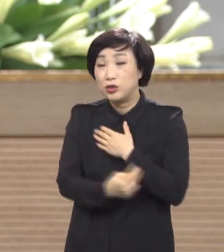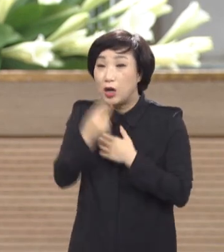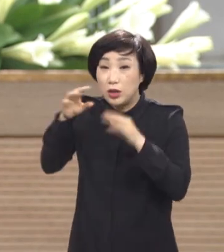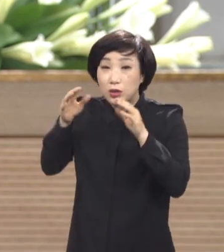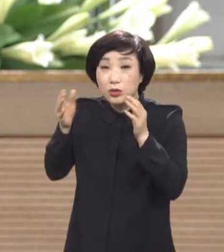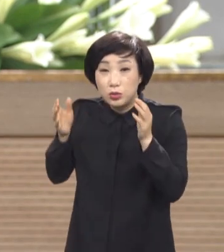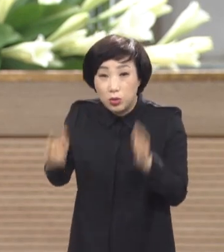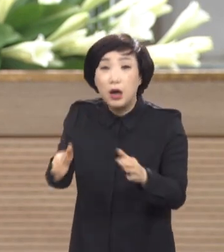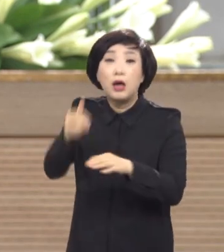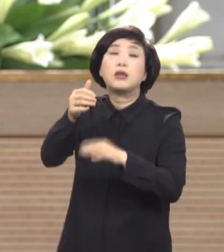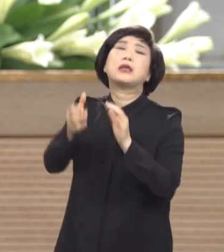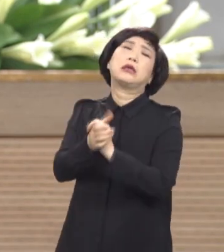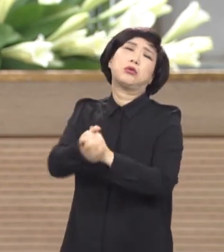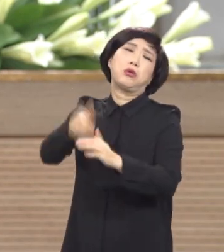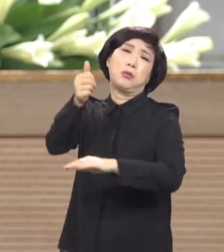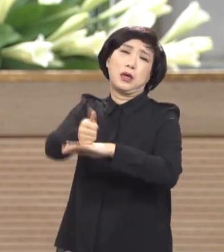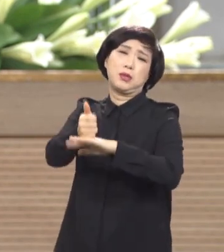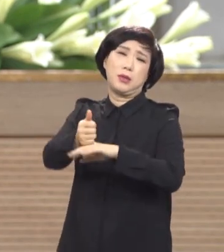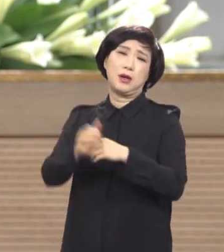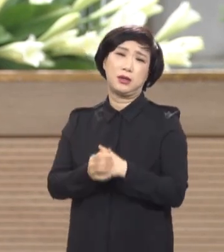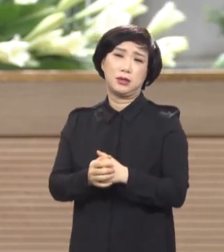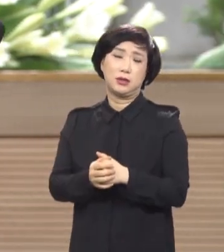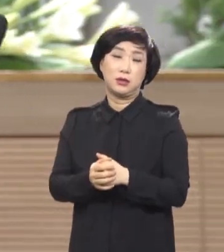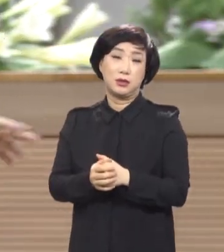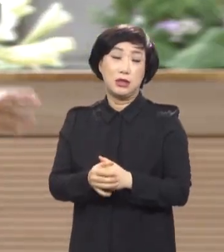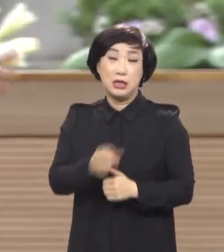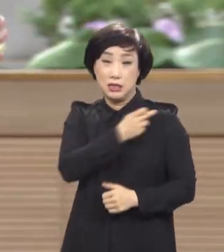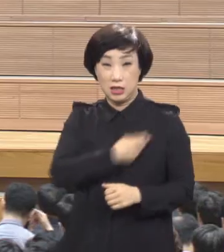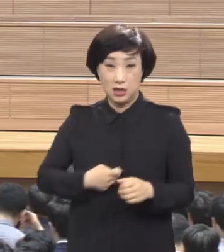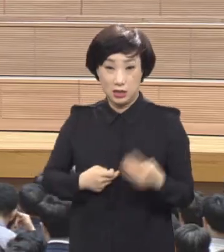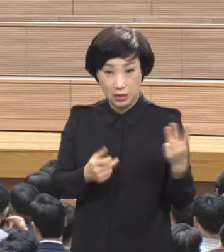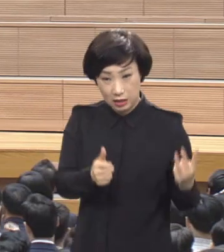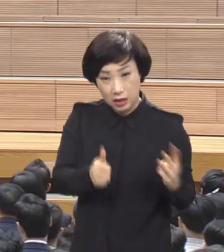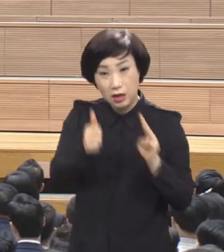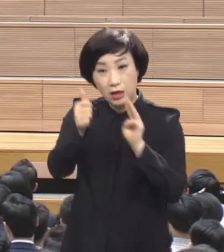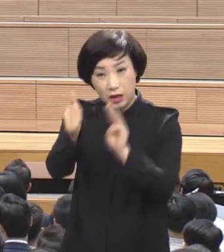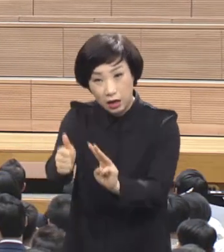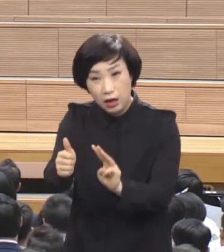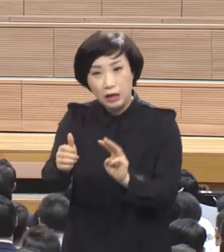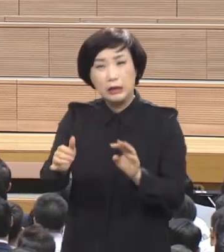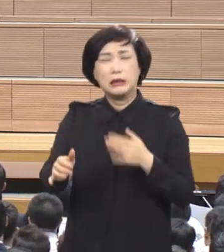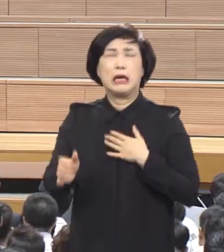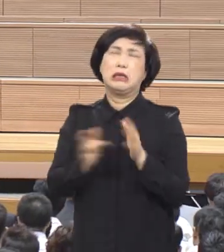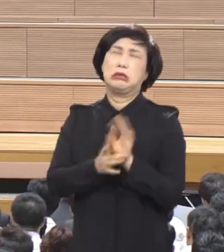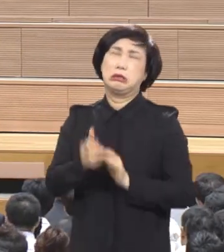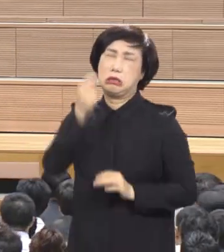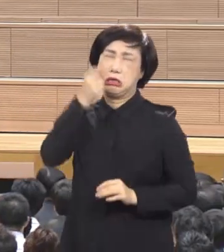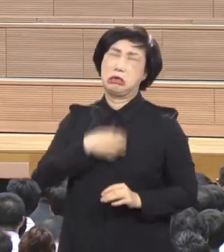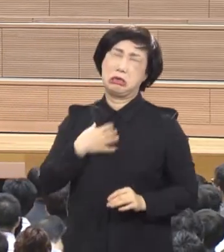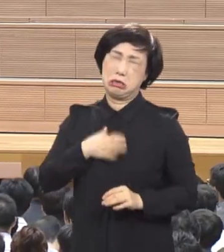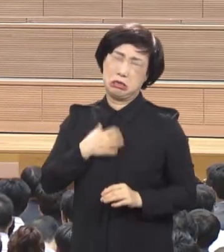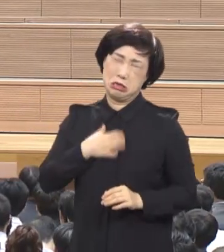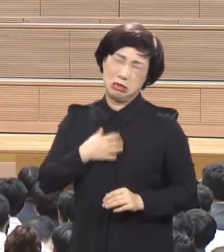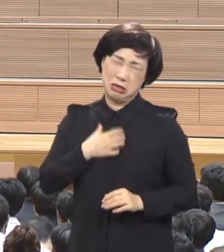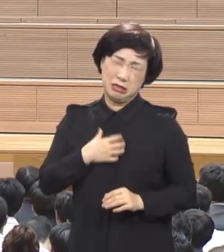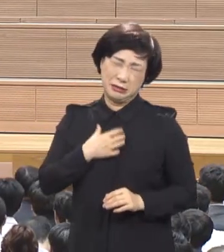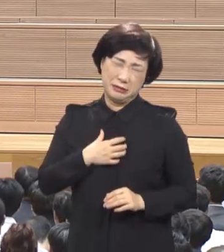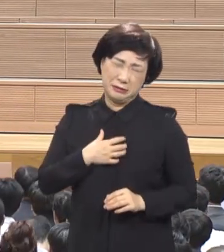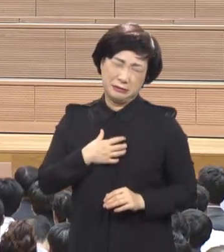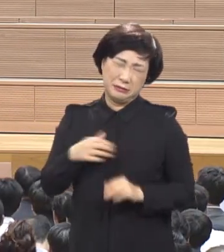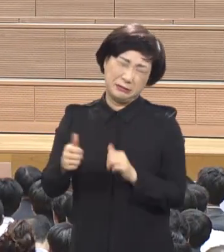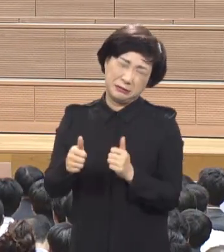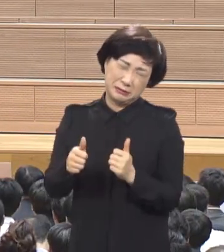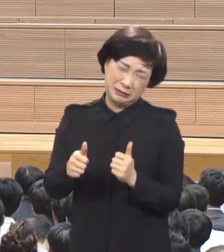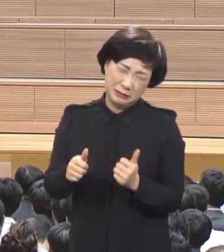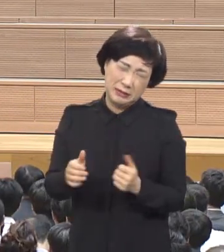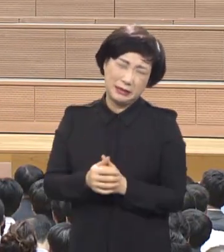마지막 기도입니다 제자들을 데리고 가서 야 내가 슬프다 내가 죽게